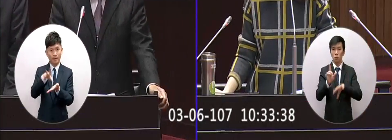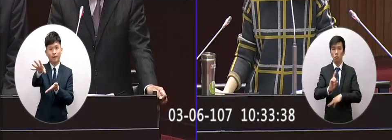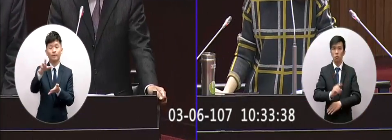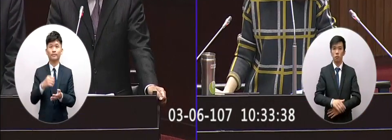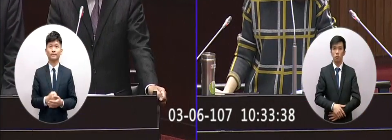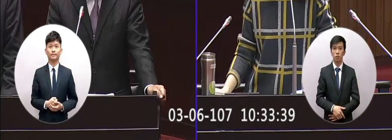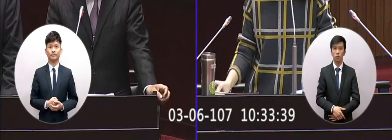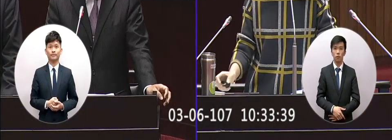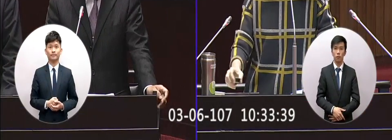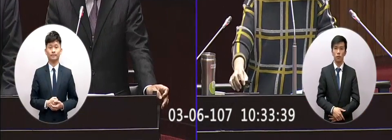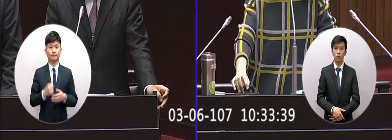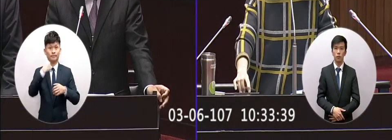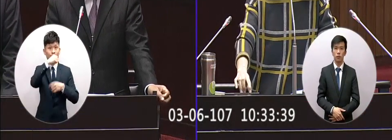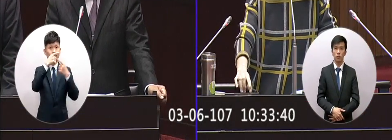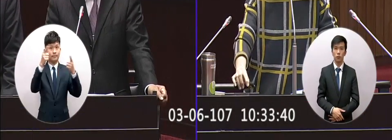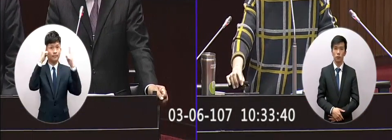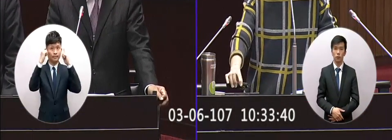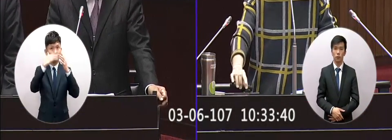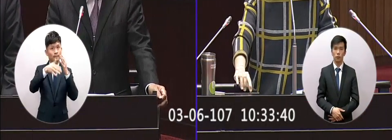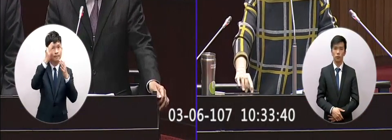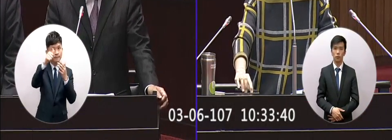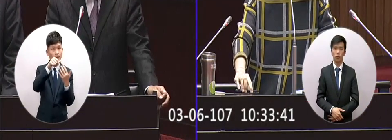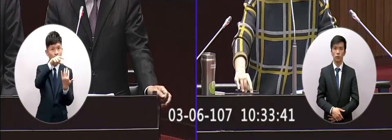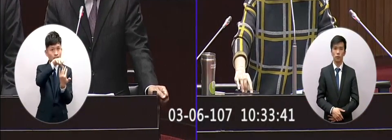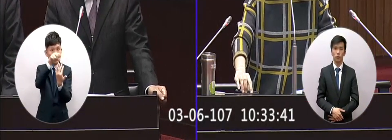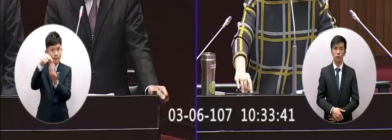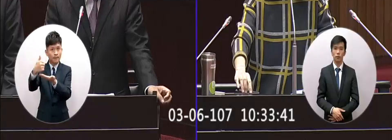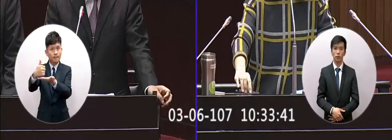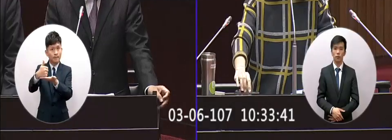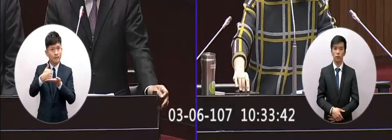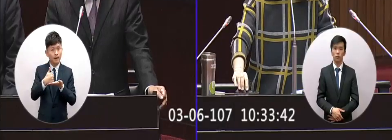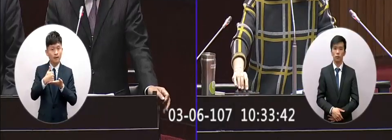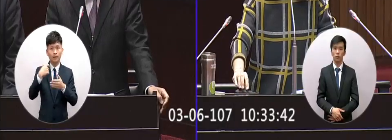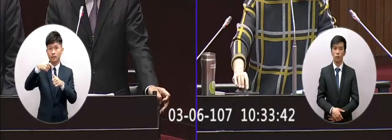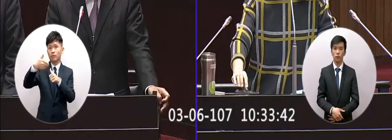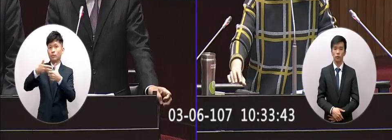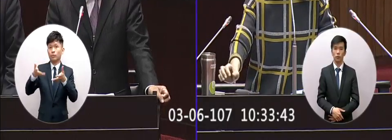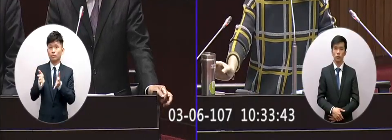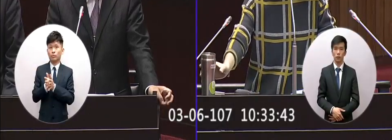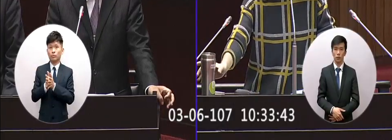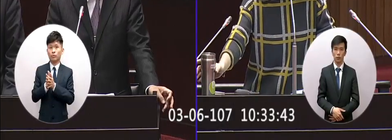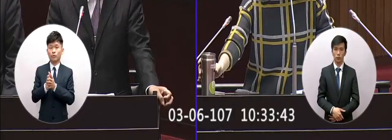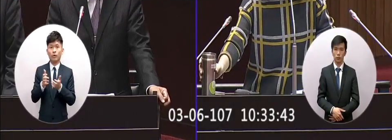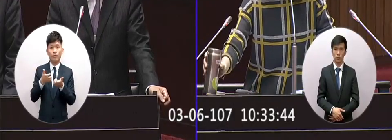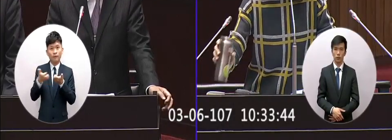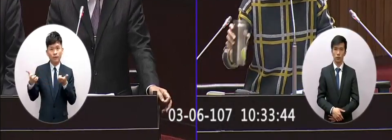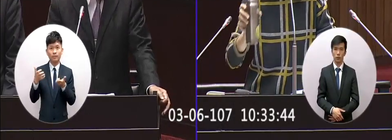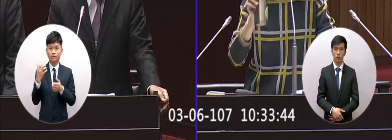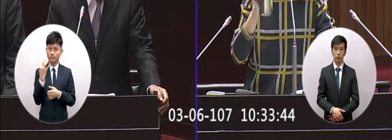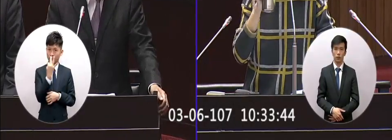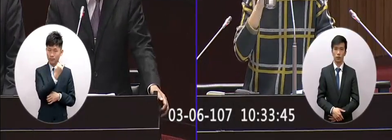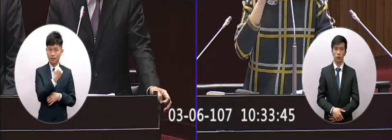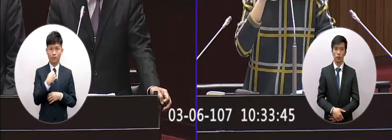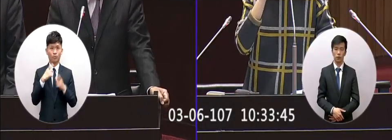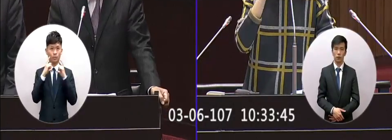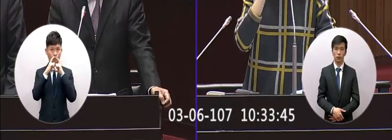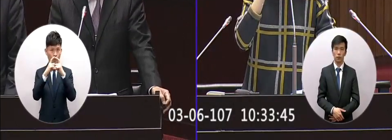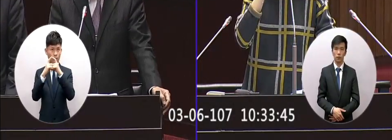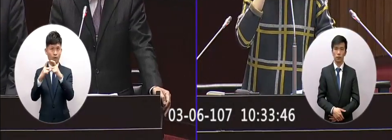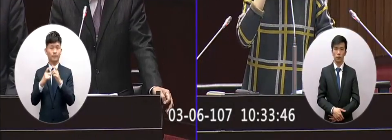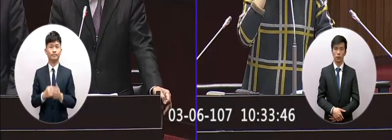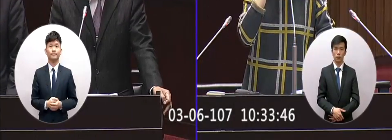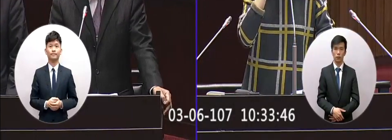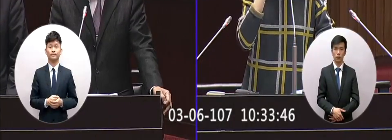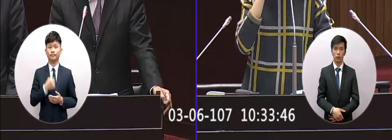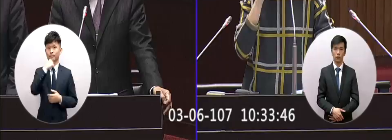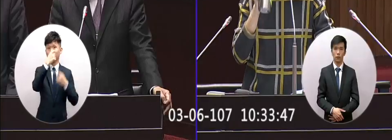那么有关台大校长遴选聘任那么教育部我分成几部分来跟委员再做一个说明那